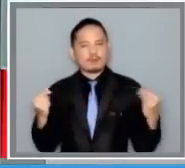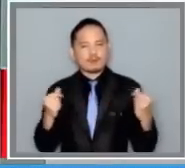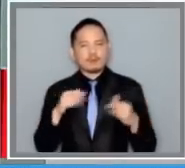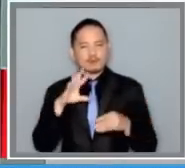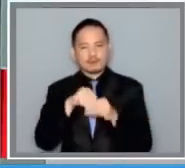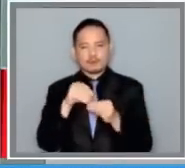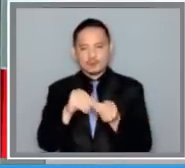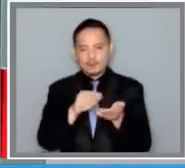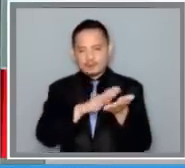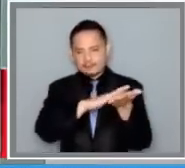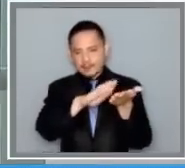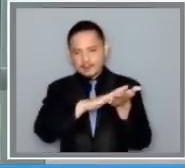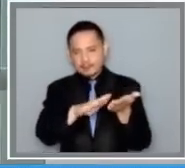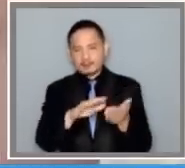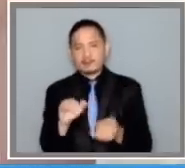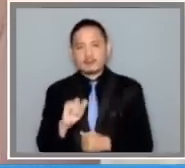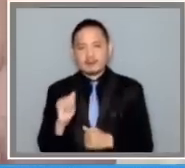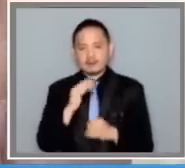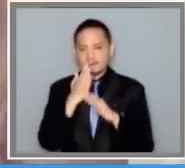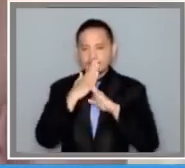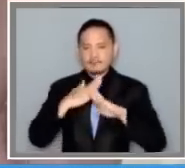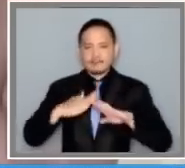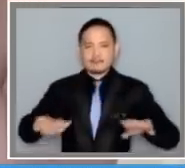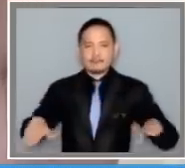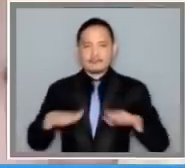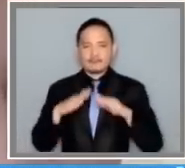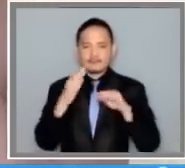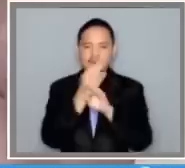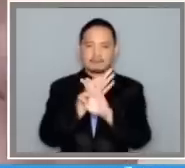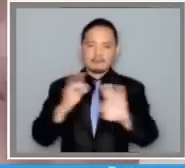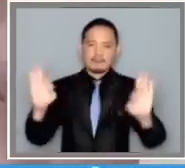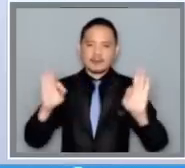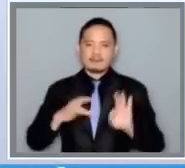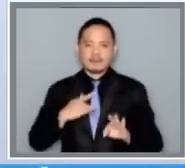Masaya at payapa na raw siya kung nasaan siya ngayon.